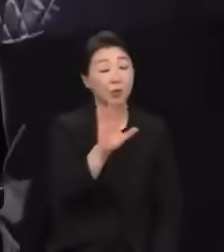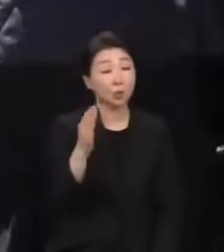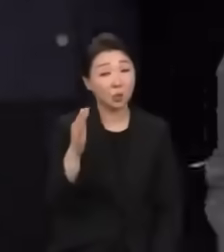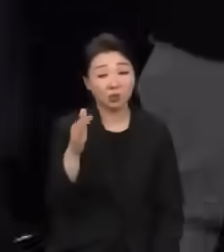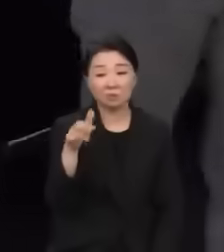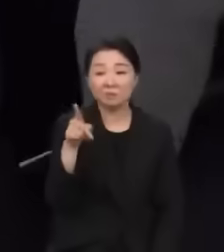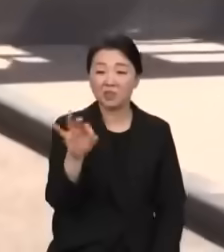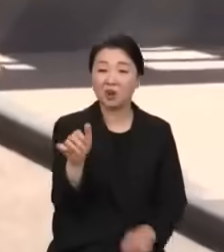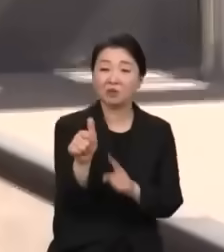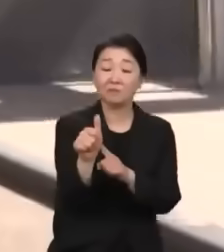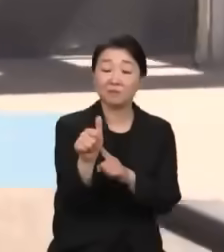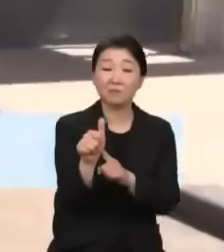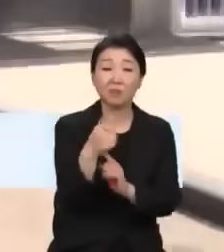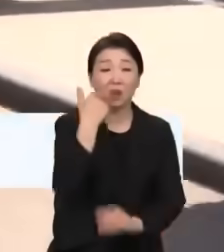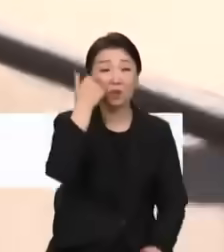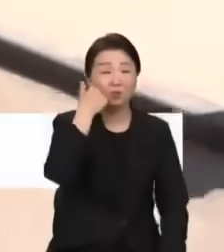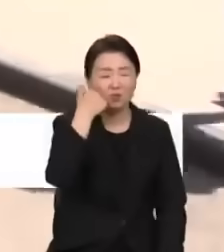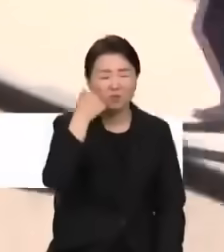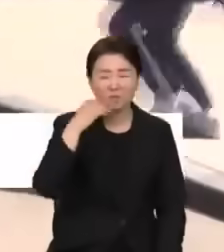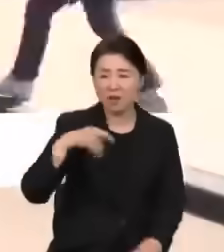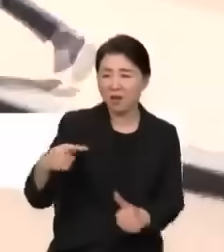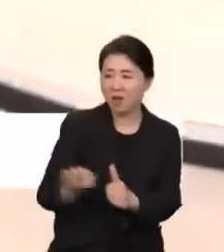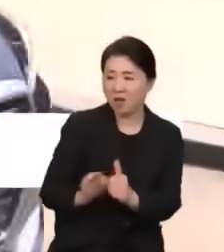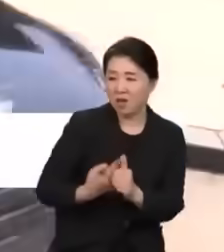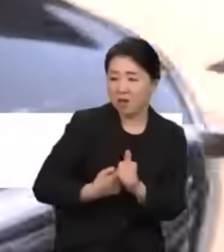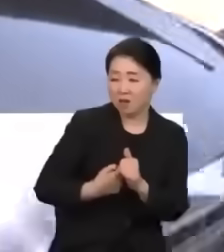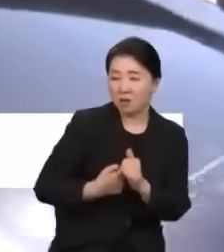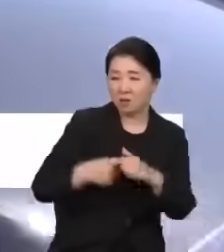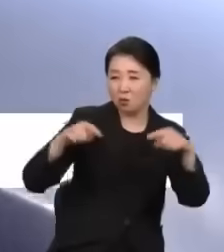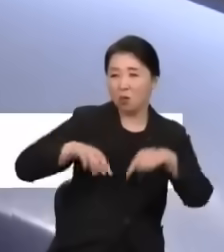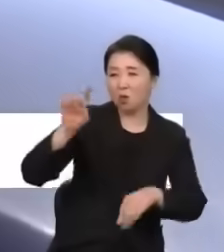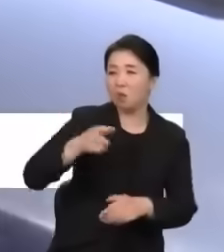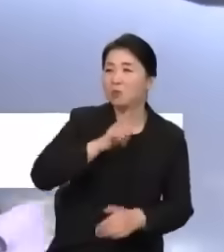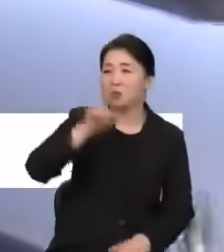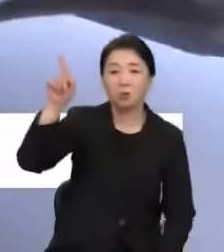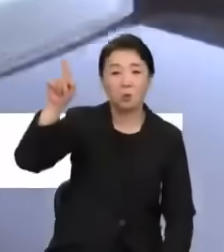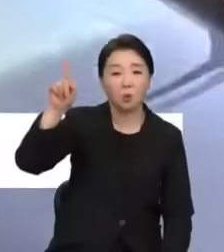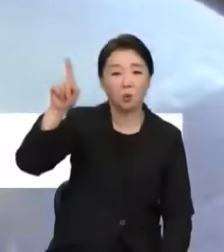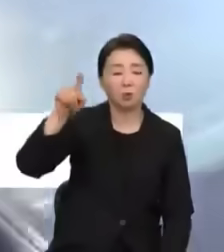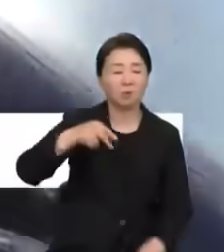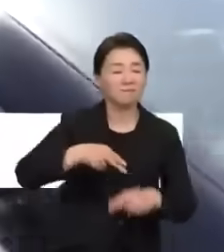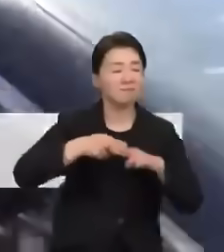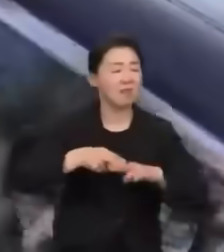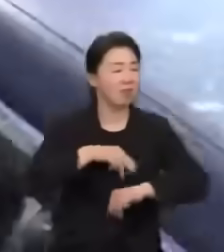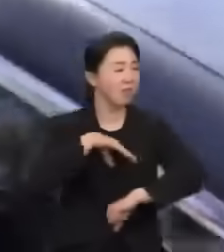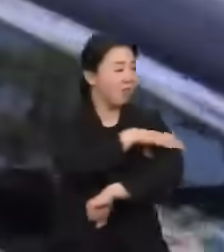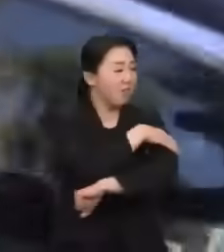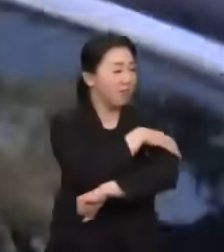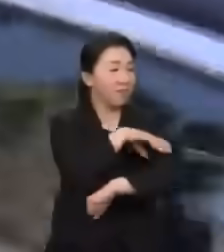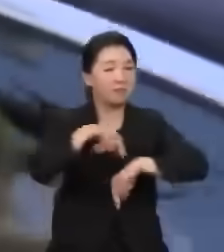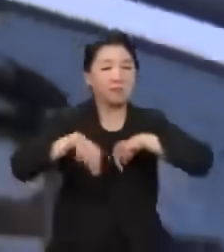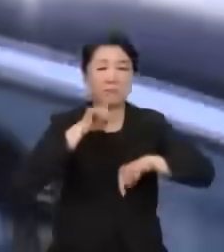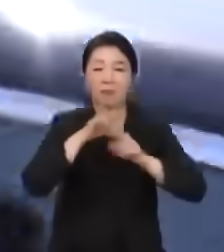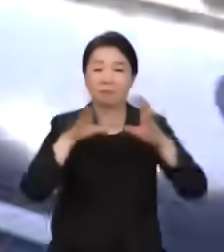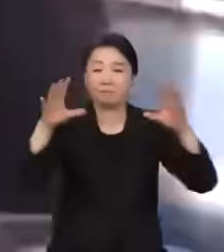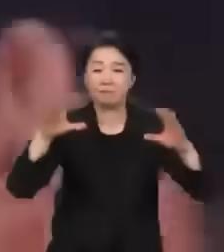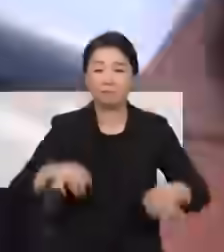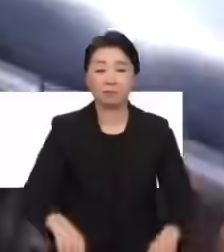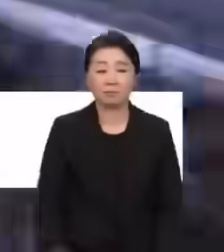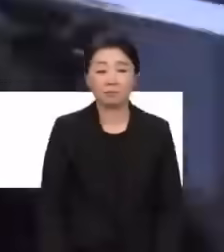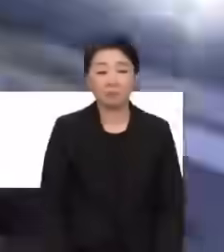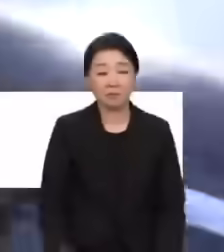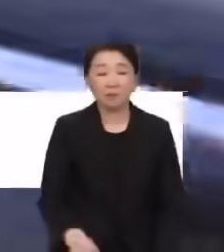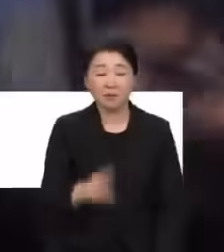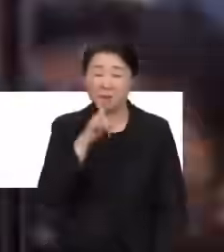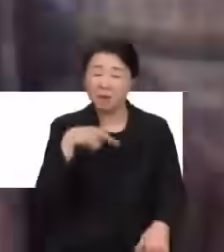대사는 한 주재관이 폭언을 들었다며 외교부에 신고한 사실이 알려지면서 갑질 논란에 휩싸였습니다. 성 폭언